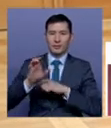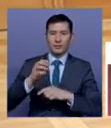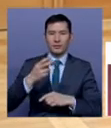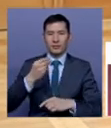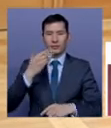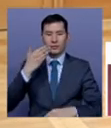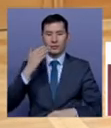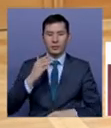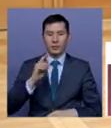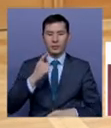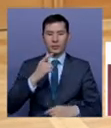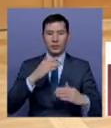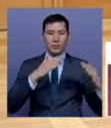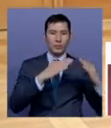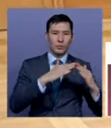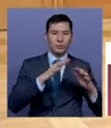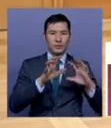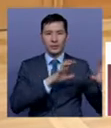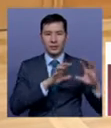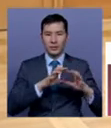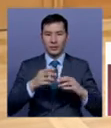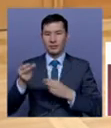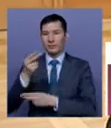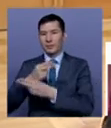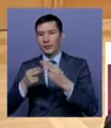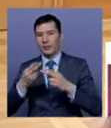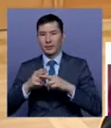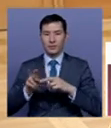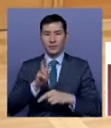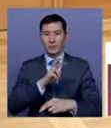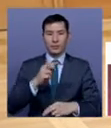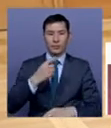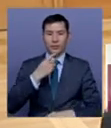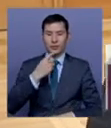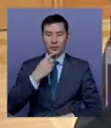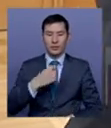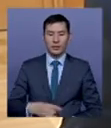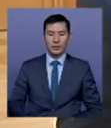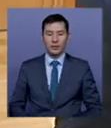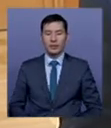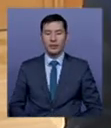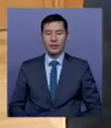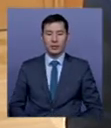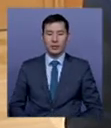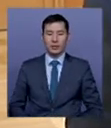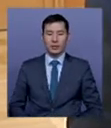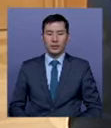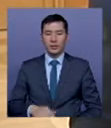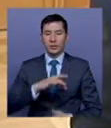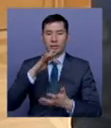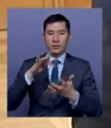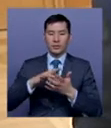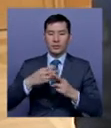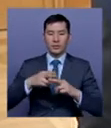тұрмыстағы күйбелең тіршілікті бірге алып жүру қажет. Ал ер кісілерге бұл жағы оңайға соғады. Әйелдер мәселесін көтеріп жүрген мегаполистің